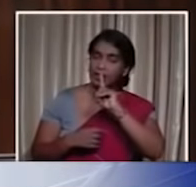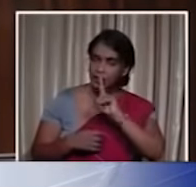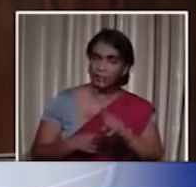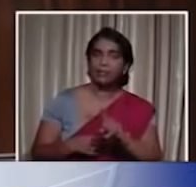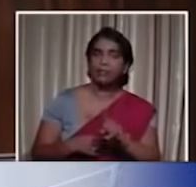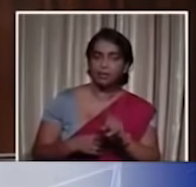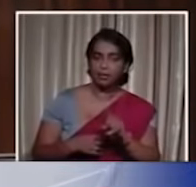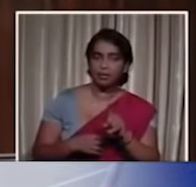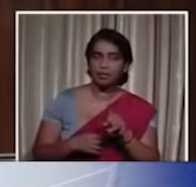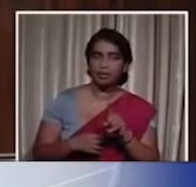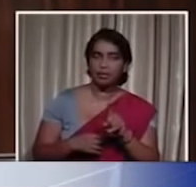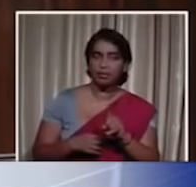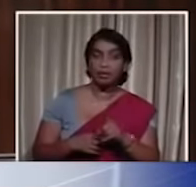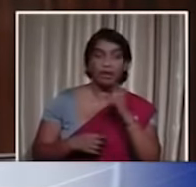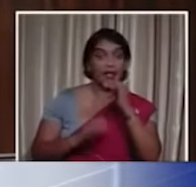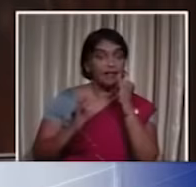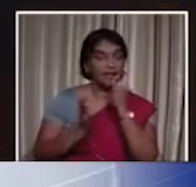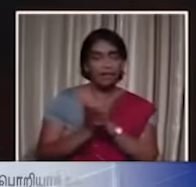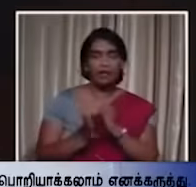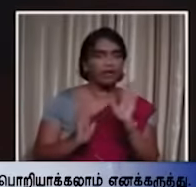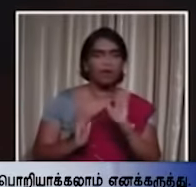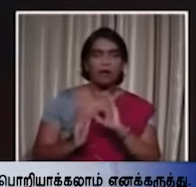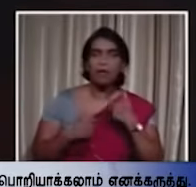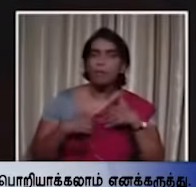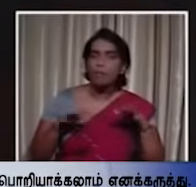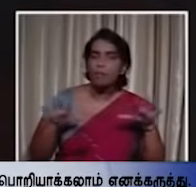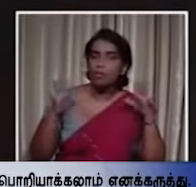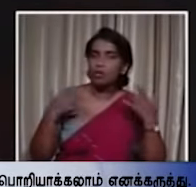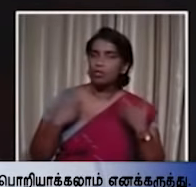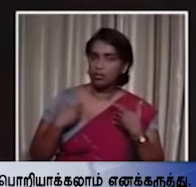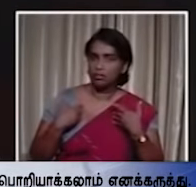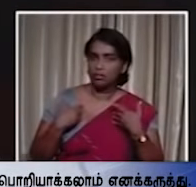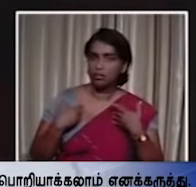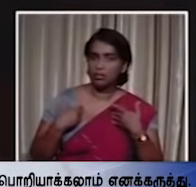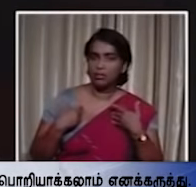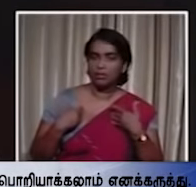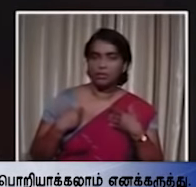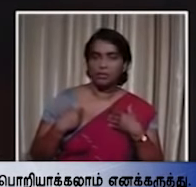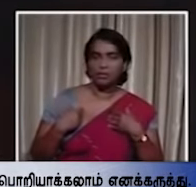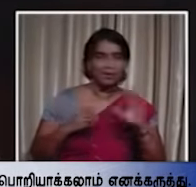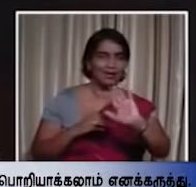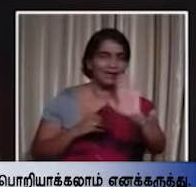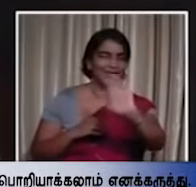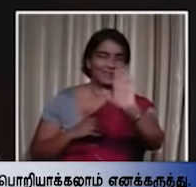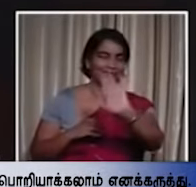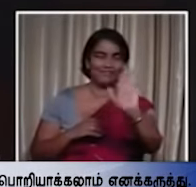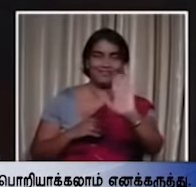என சபாநாயகர் மகிந்த ஜாபா அபிவர்த்தன எதிர்க்கட்சித் தலைவருக்கு பதிலளித்து சுட்டிக்காட்டினார்.